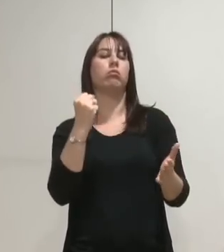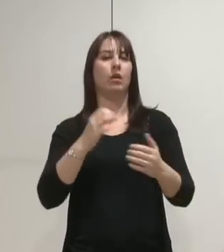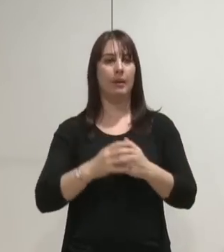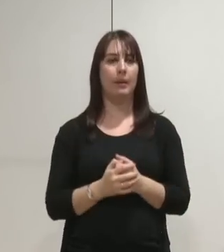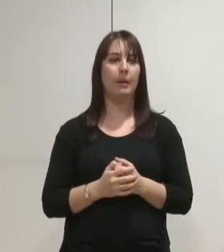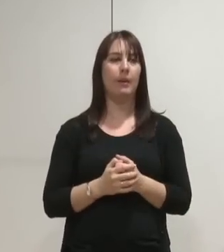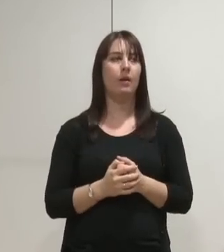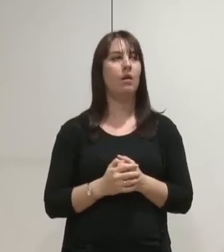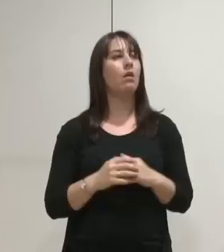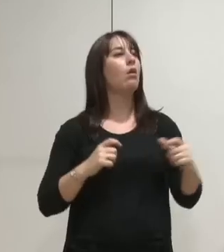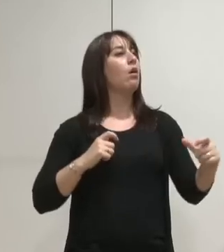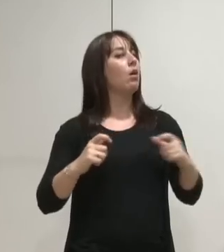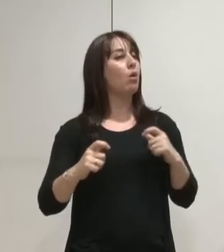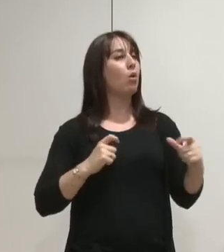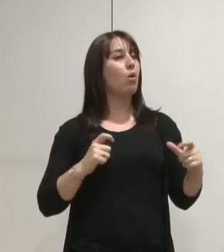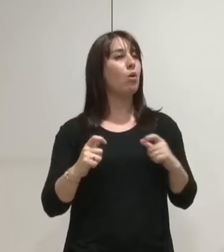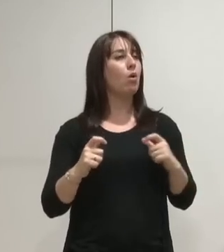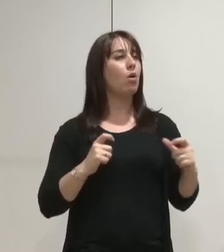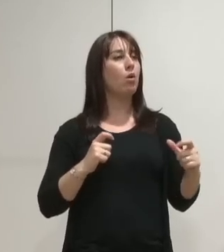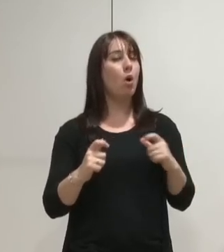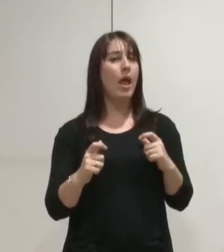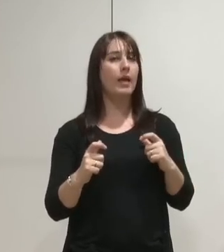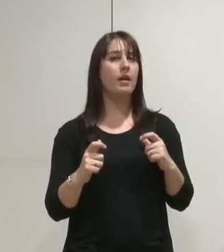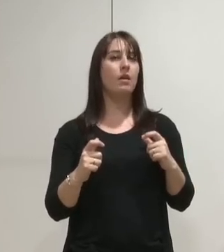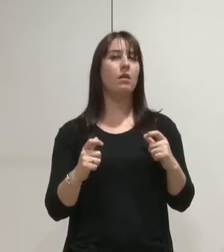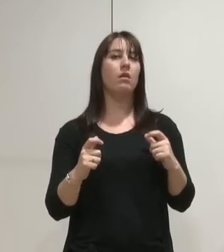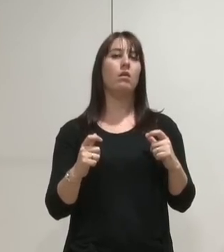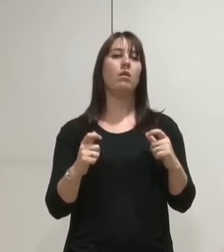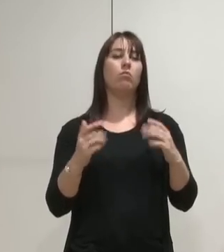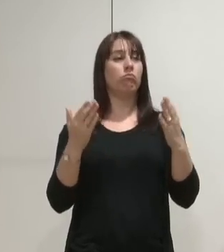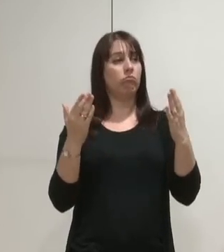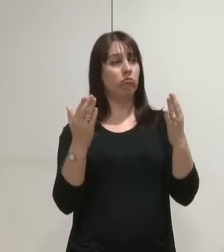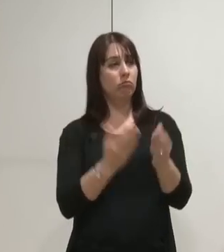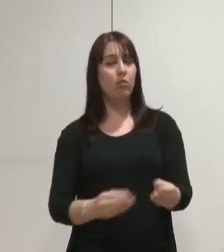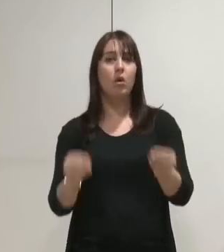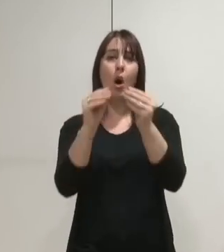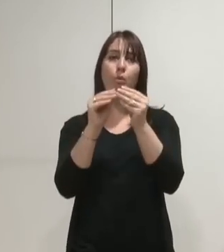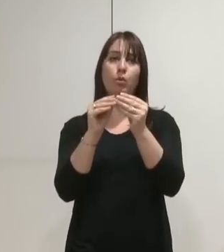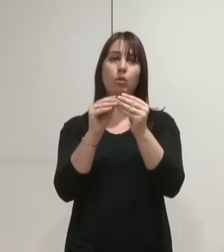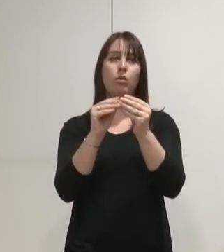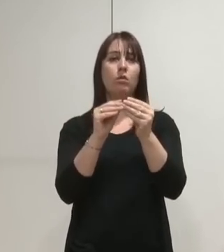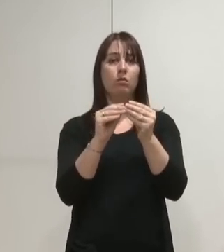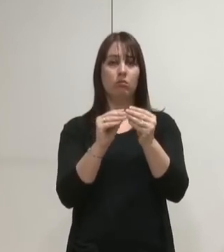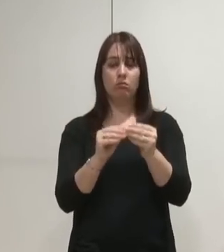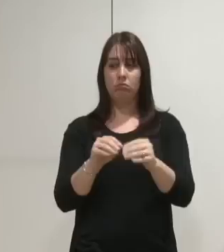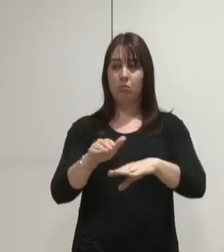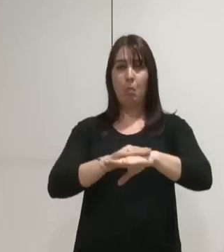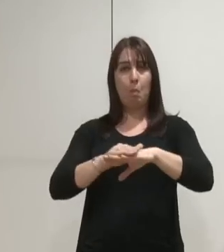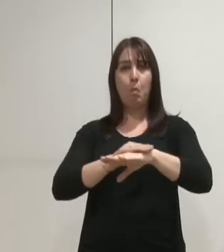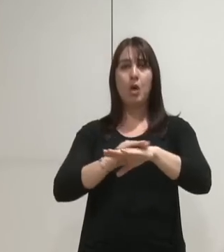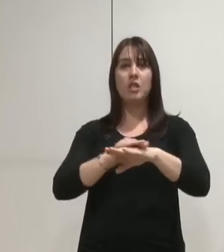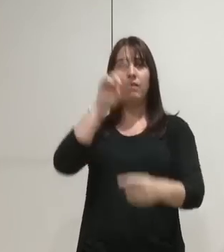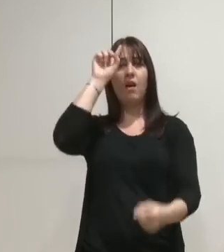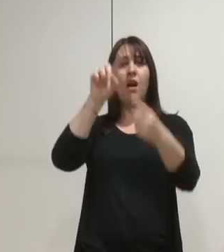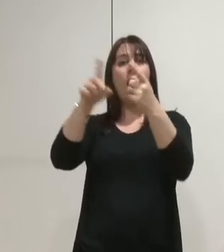dire que notre collègue a indiqué que pour sa part elle considérait que seul le motif d'intérêt